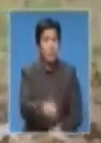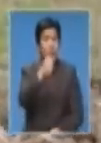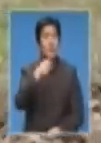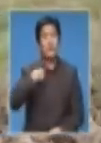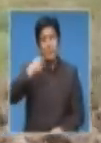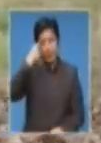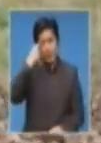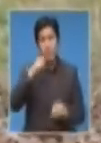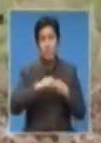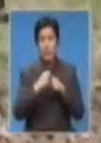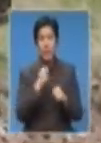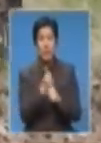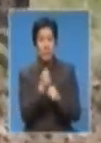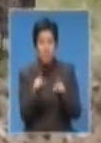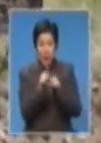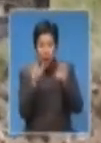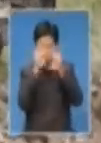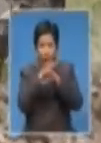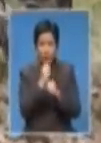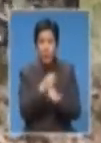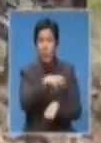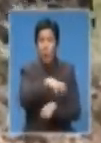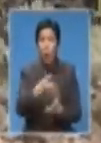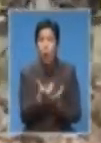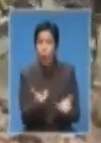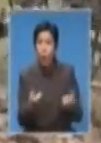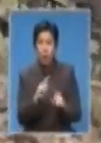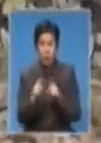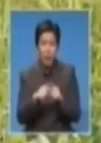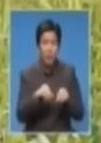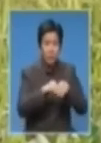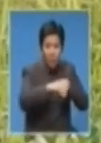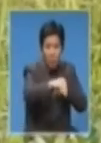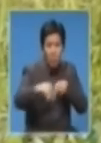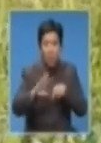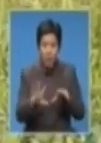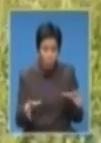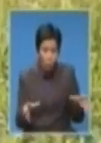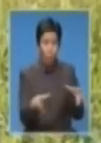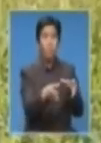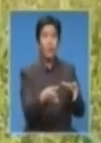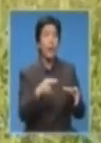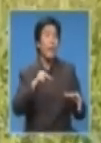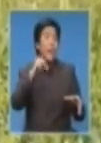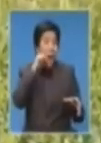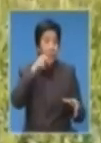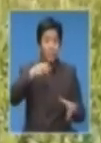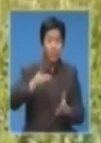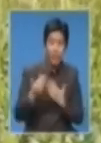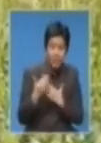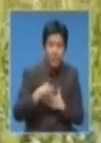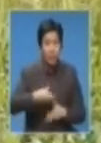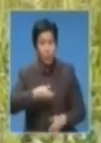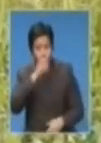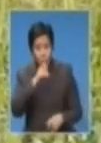ภาระในเรื่องของการจัดสร้างสาธารณูปโภคไปท้องไร่ท้องนาทั้งหมดหรือจัดน้ำบริโภคอุปโภคน้ำเพื่อการเกษ